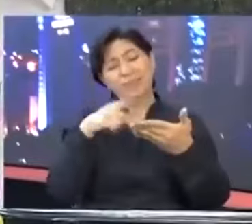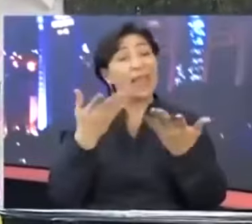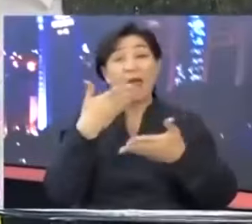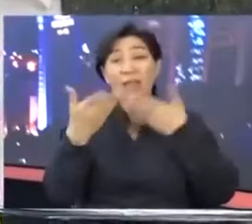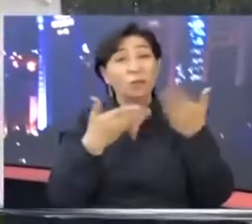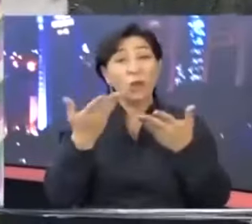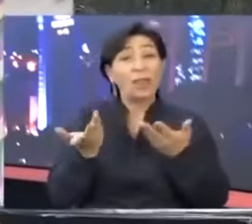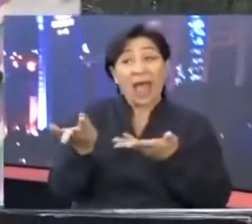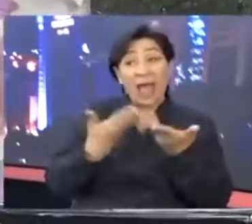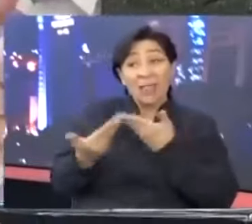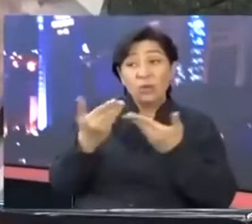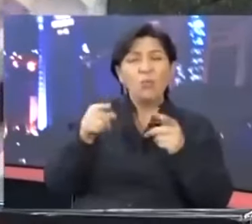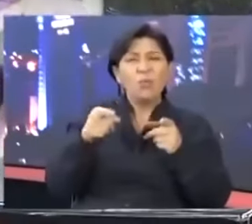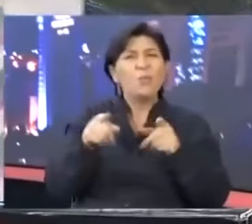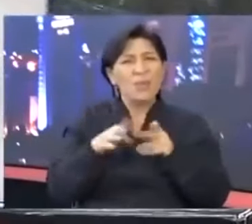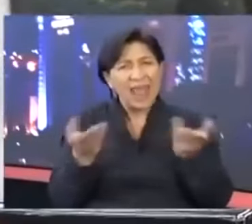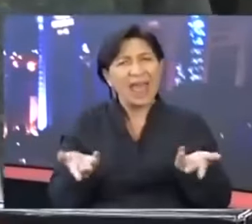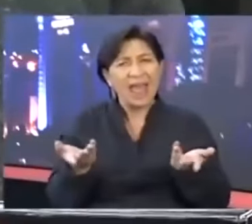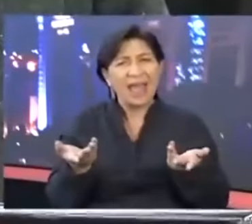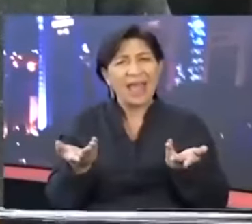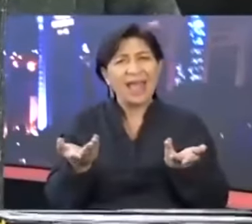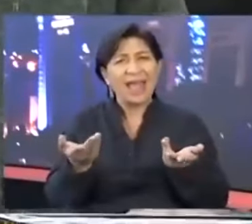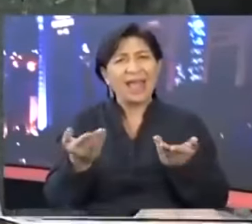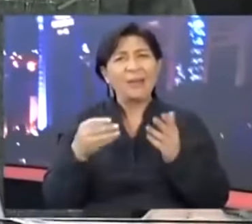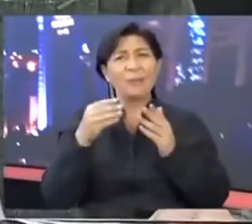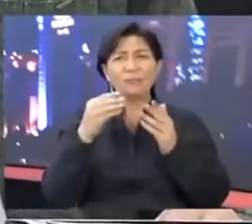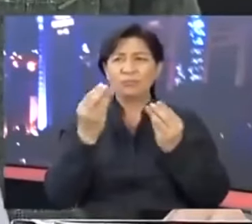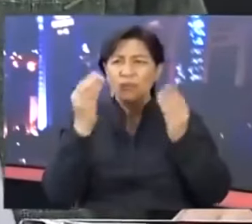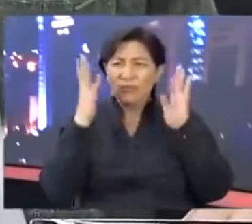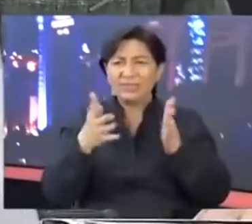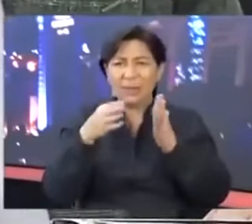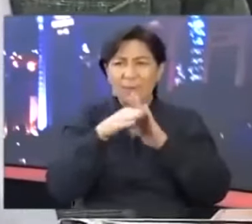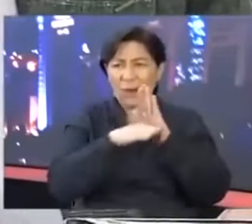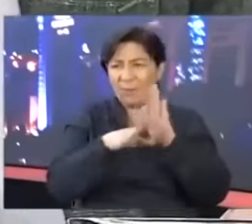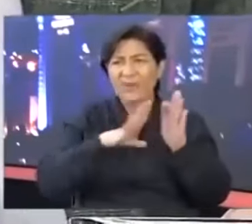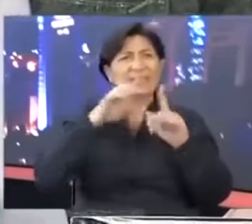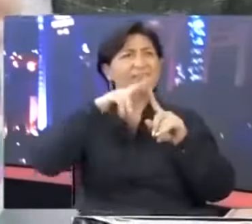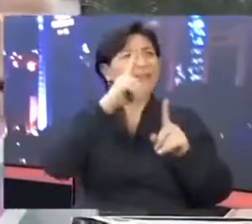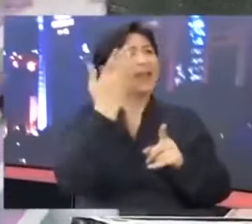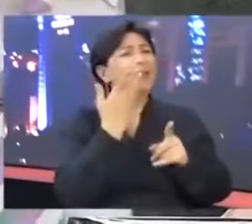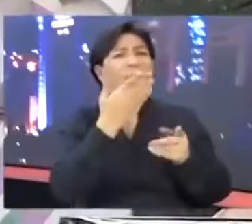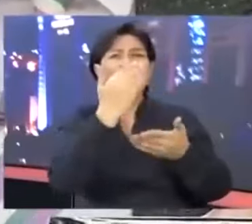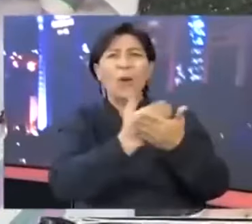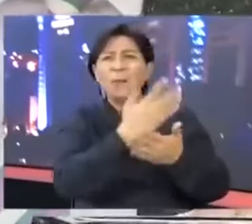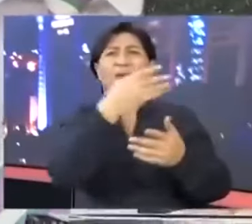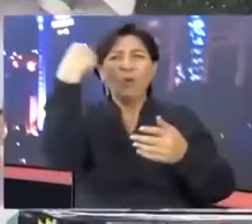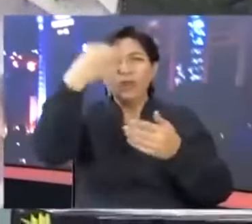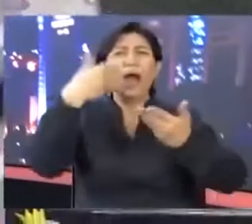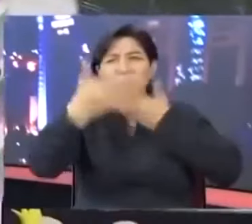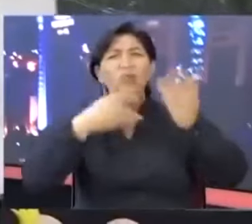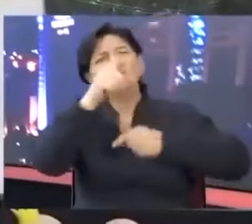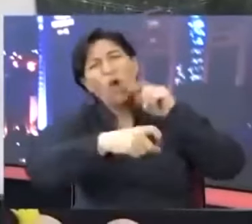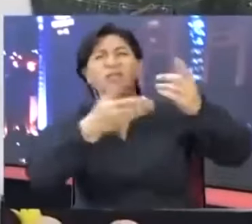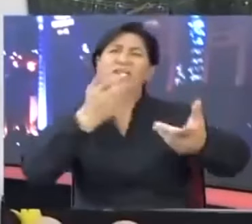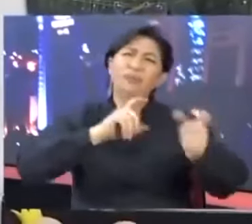anlatılıyor Bize sadece bu kadar Eee program var Ramazan ayında televizyonlarda hocalar çıkıyorlar bir şeyler